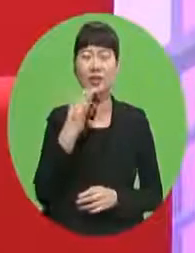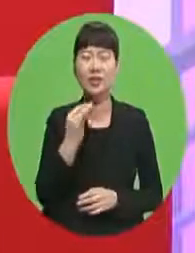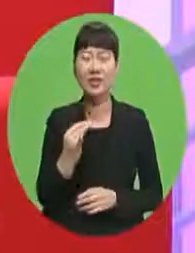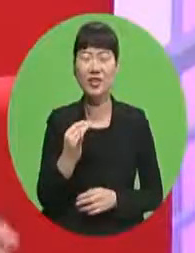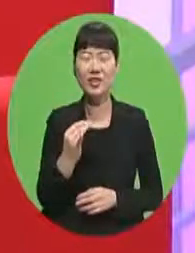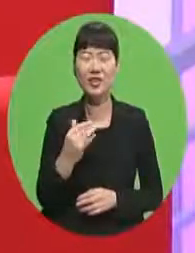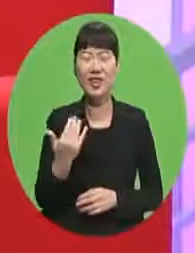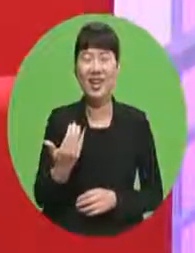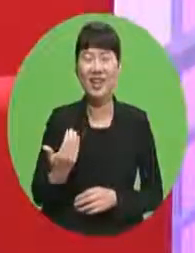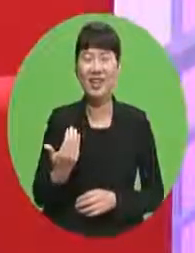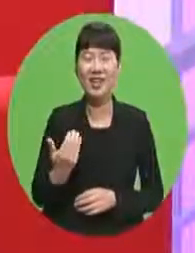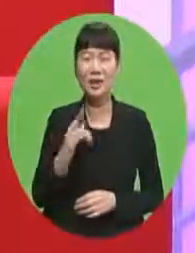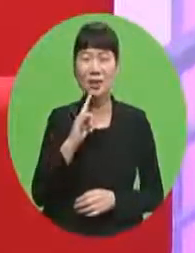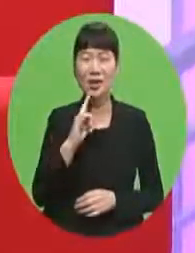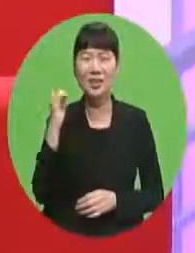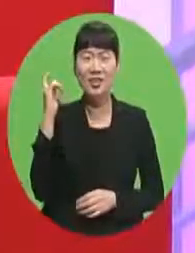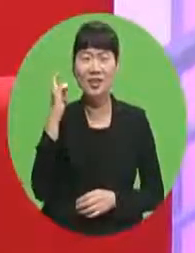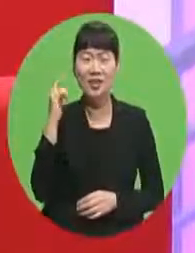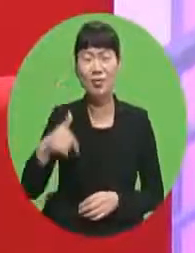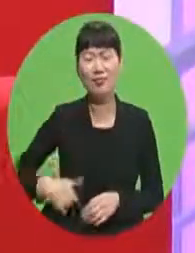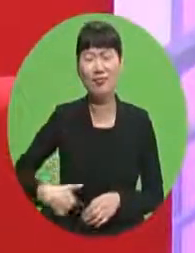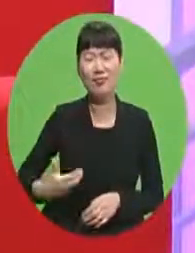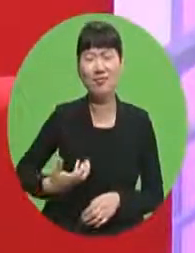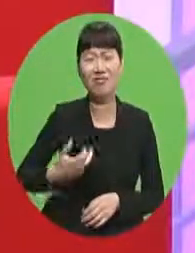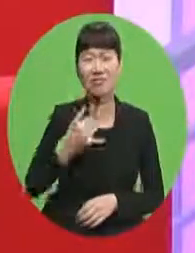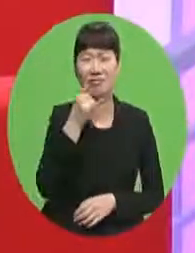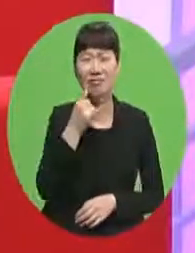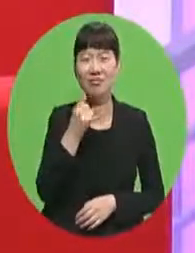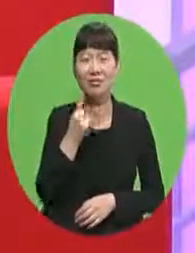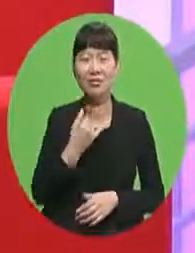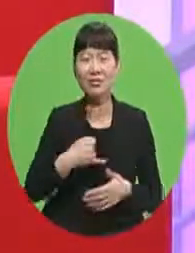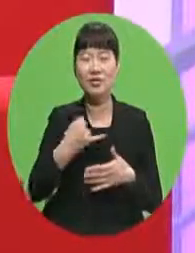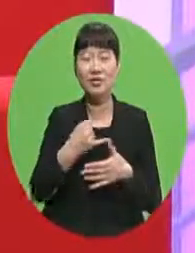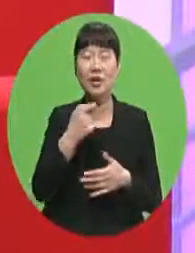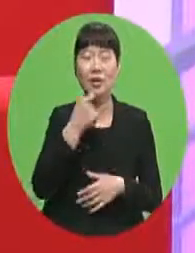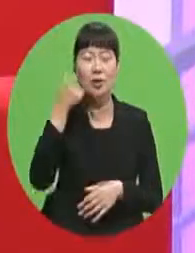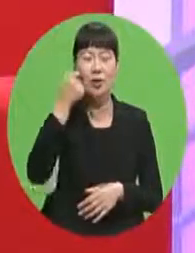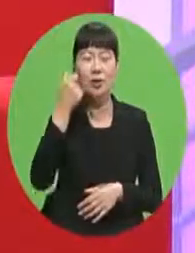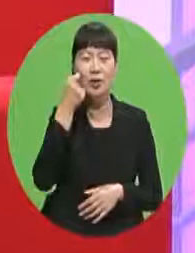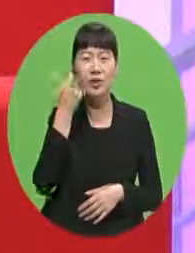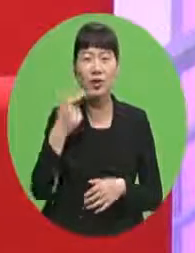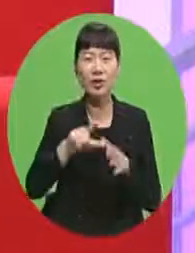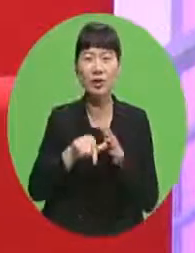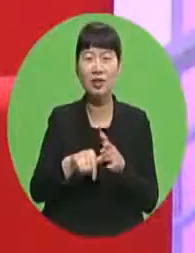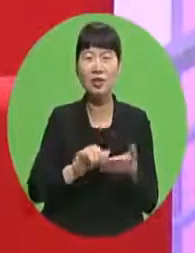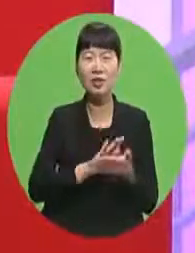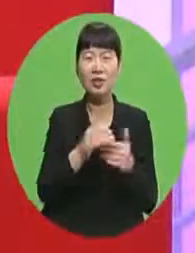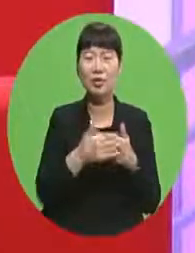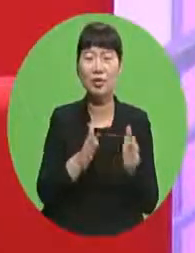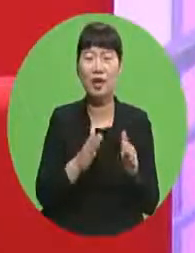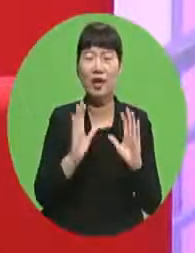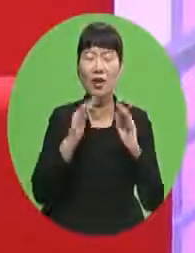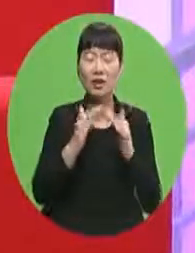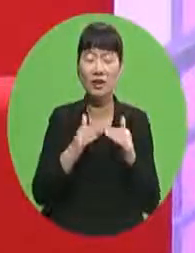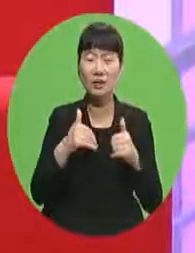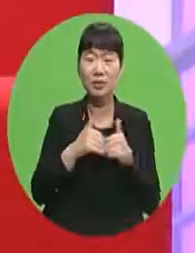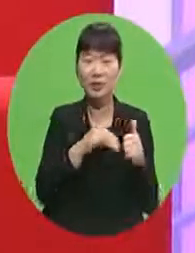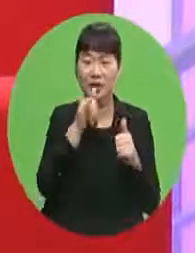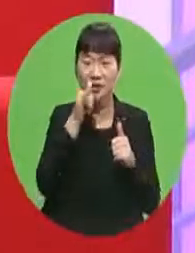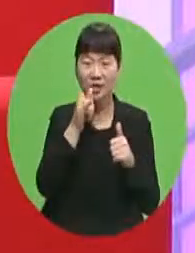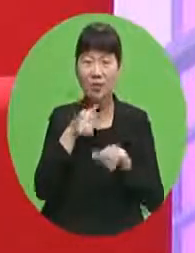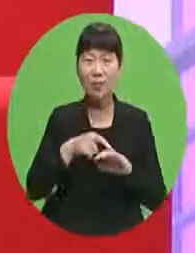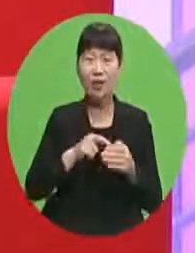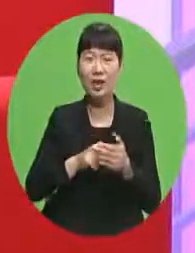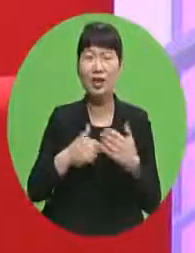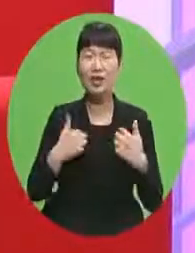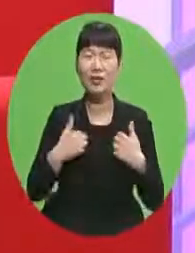저는 참 아까 그런 얘기 들으면서 마음이 짠한 게 아이들 5개월, 6개월 때 놀이방 어린이집 보내면서